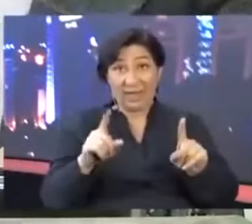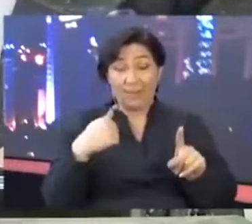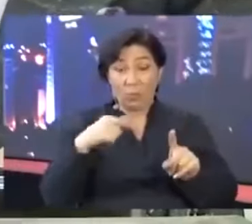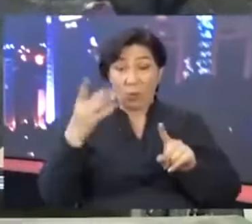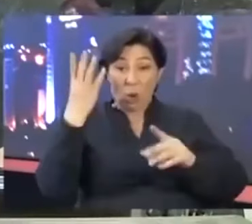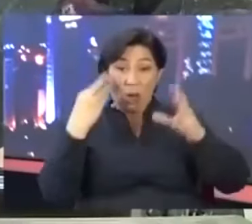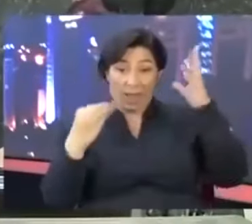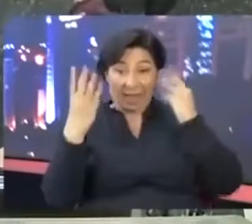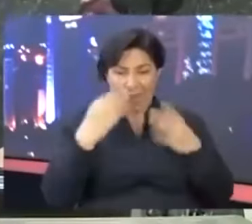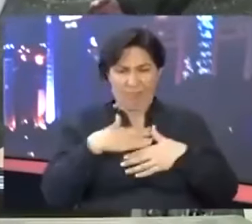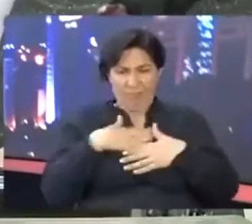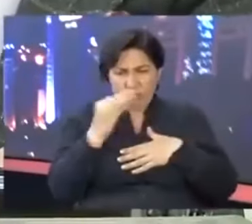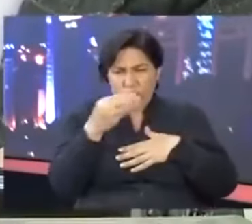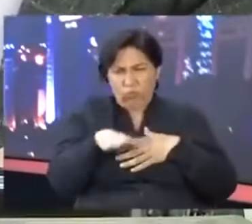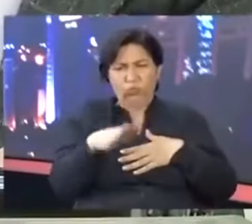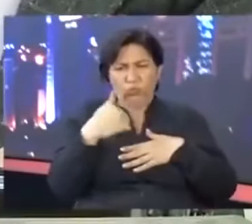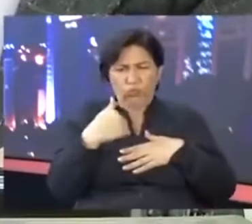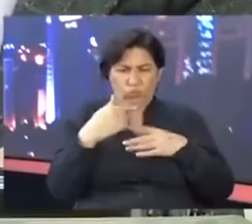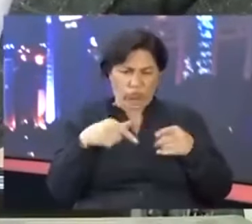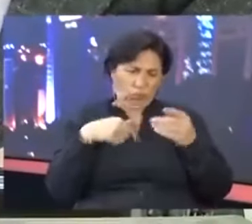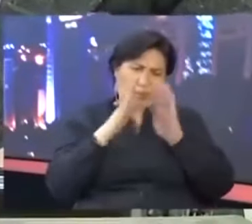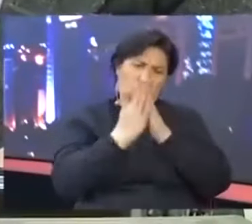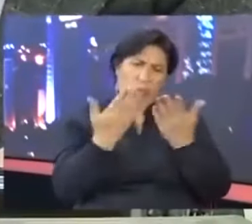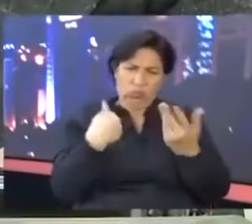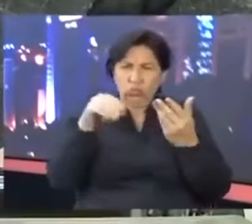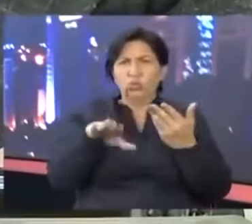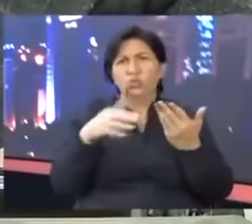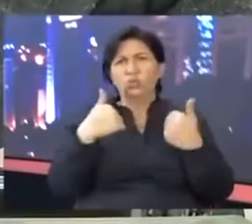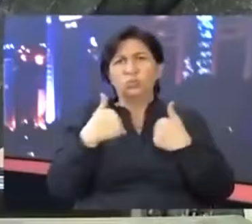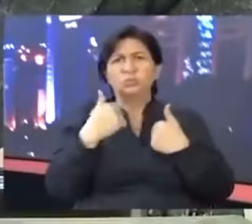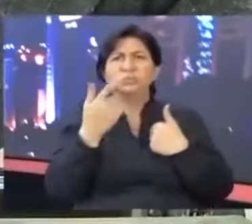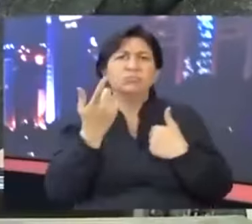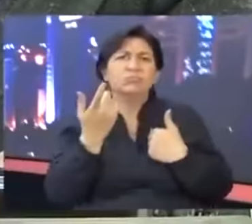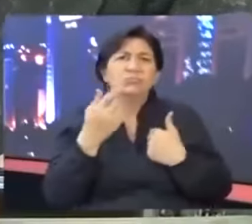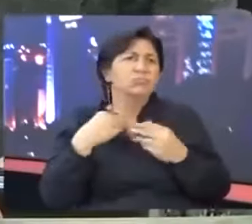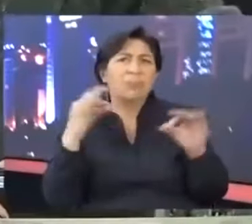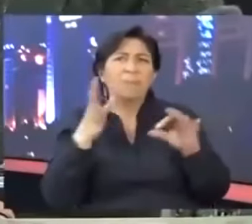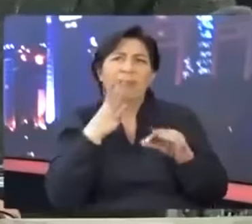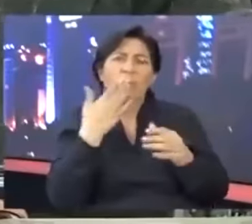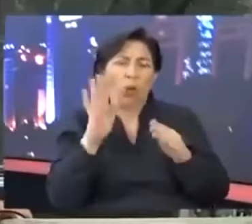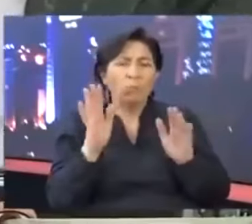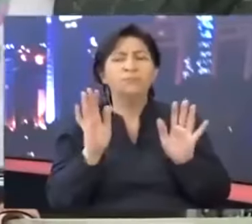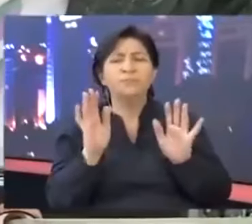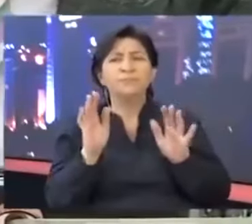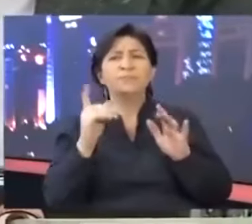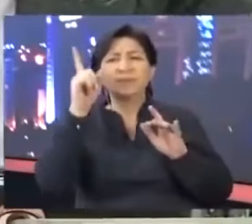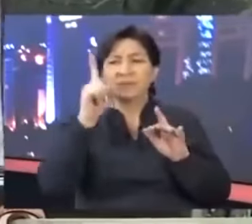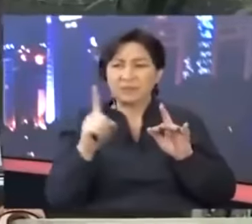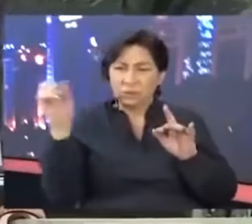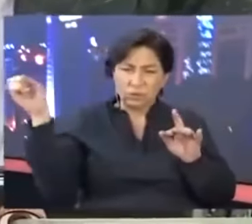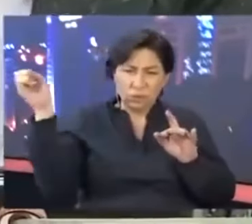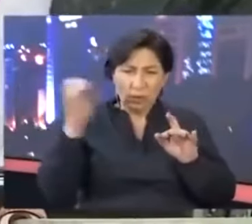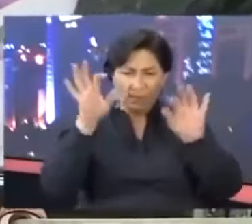bunu öğrenen bir çocuğum ben ya da çocuk kadar bilgim var diyelim ki ilk andan itibaren yani Kur'an'ın